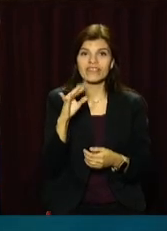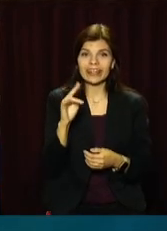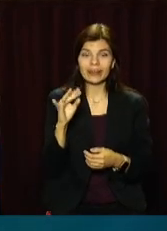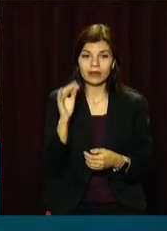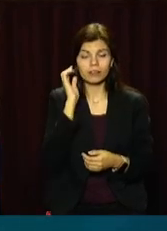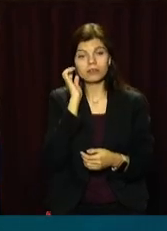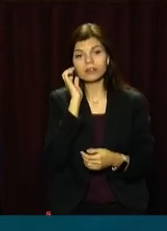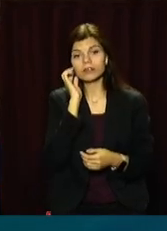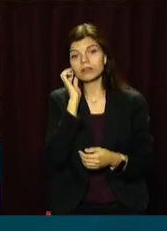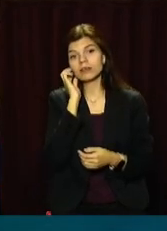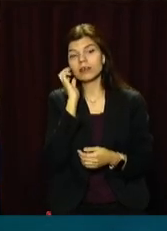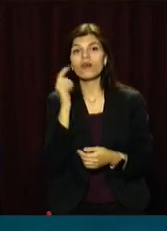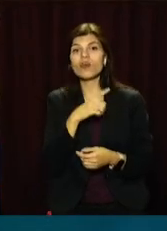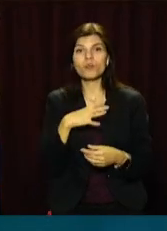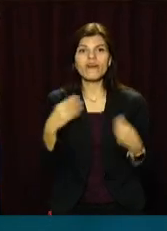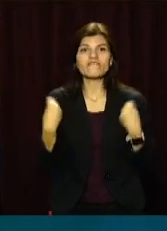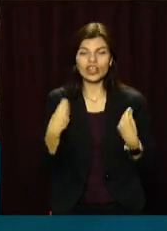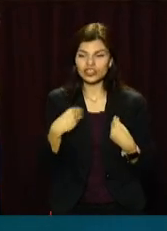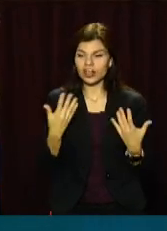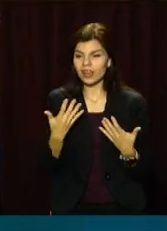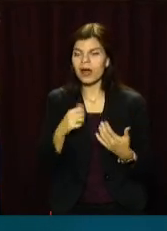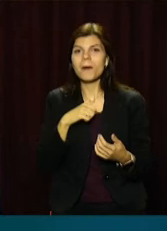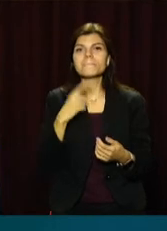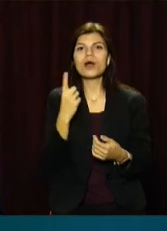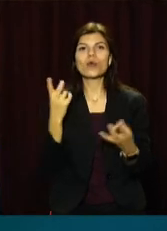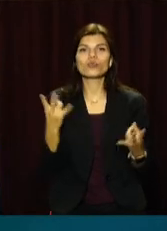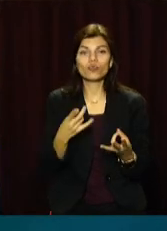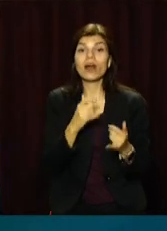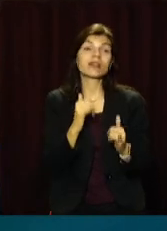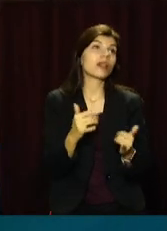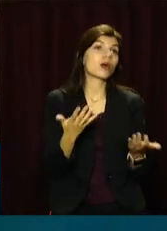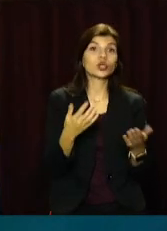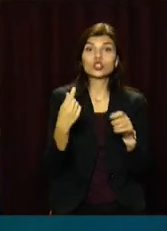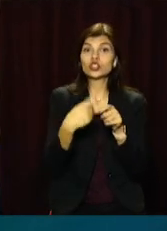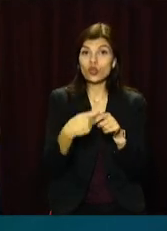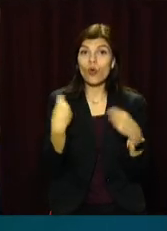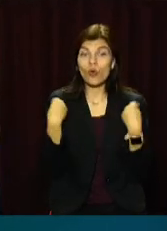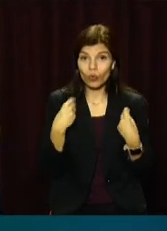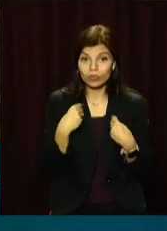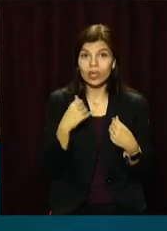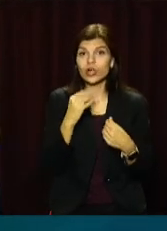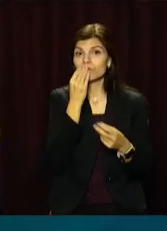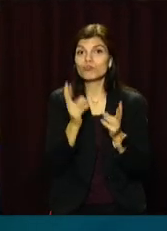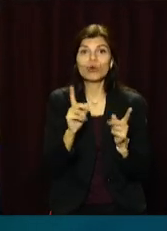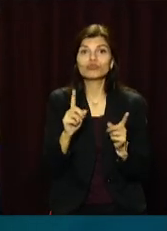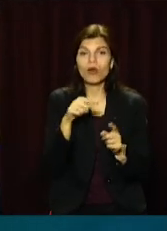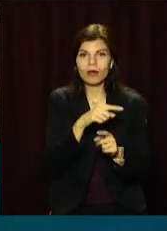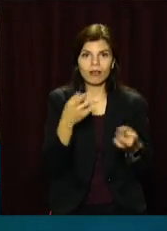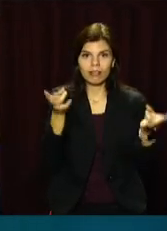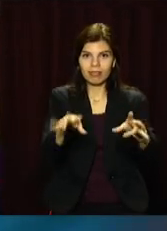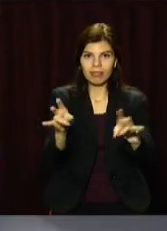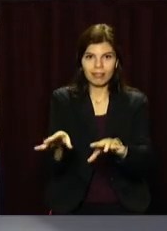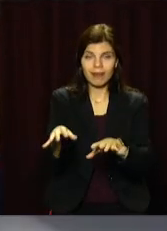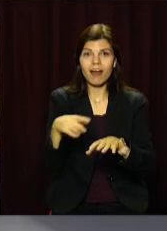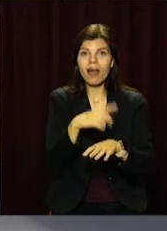якраз мали речі, які були їм перше необхідні, тобто для того, щоб шити одяг, приготувати їжу. А так як вони постійно кочували,